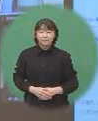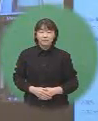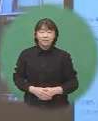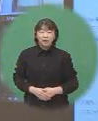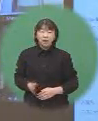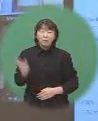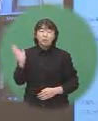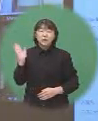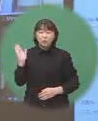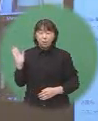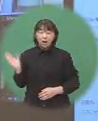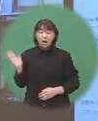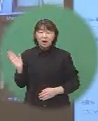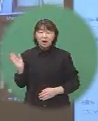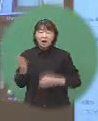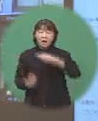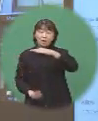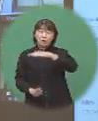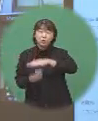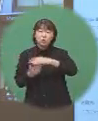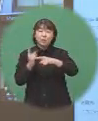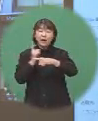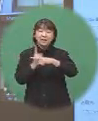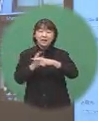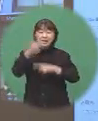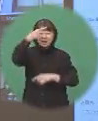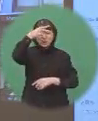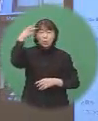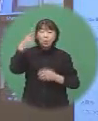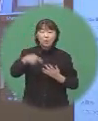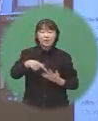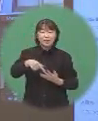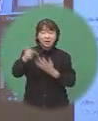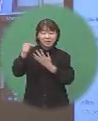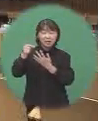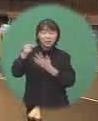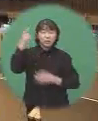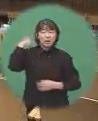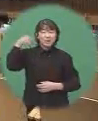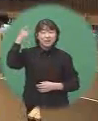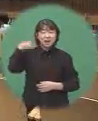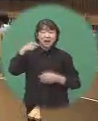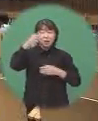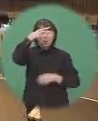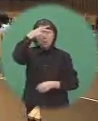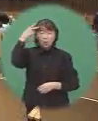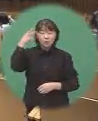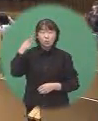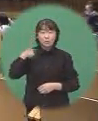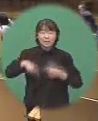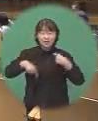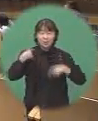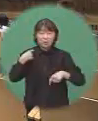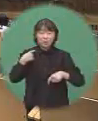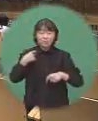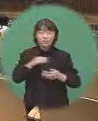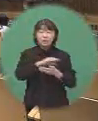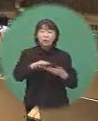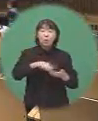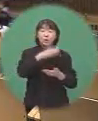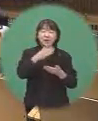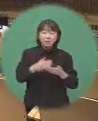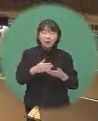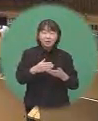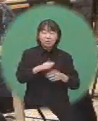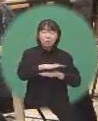プロジェクトに参加するのはスーパーサイエンスハイスクールに選ばれている浅香高校の生徒と、郡山市